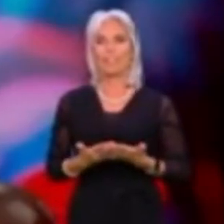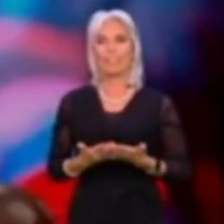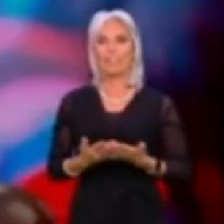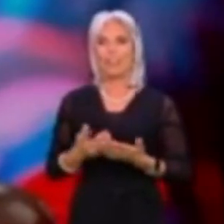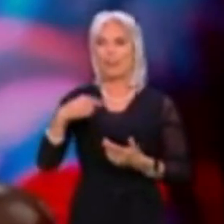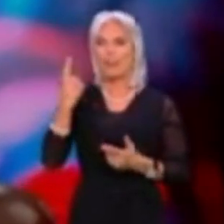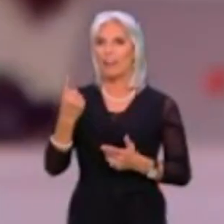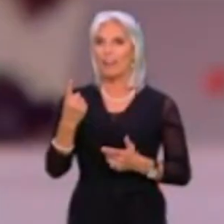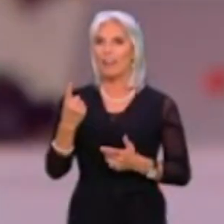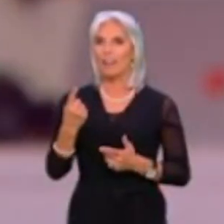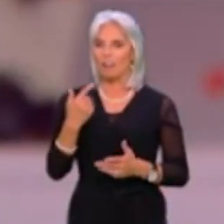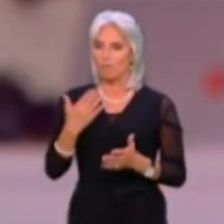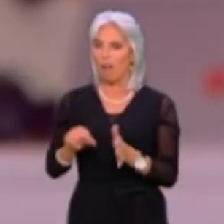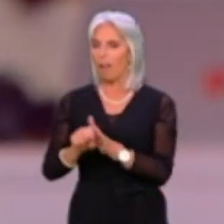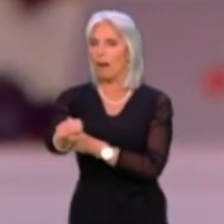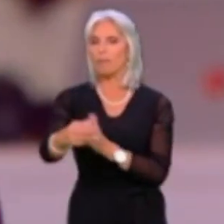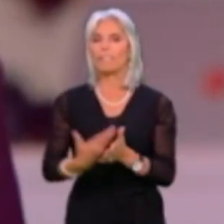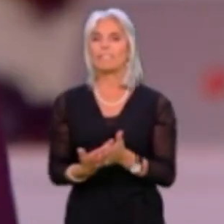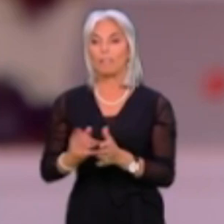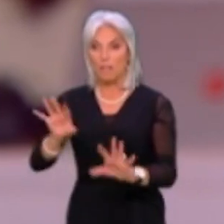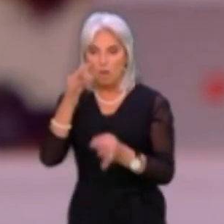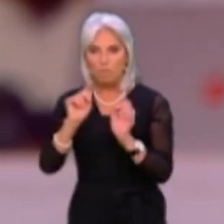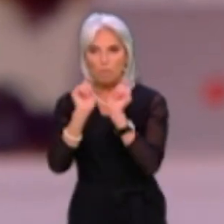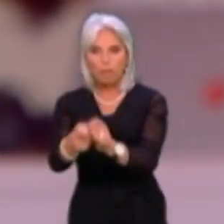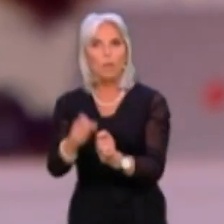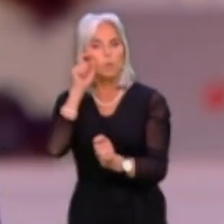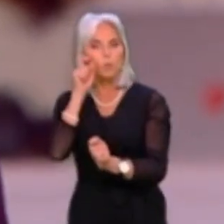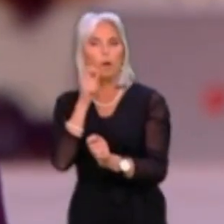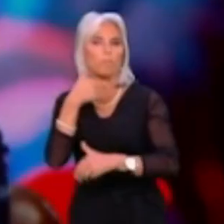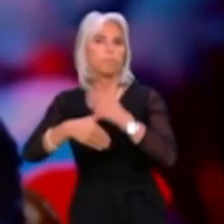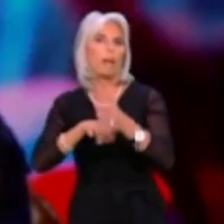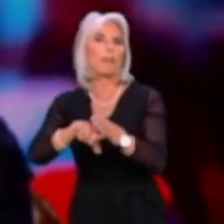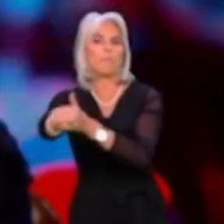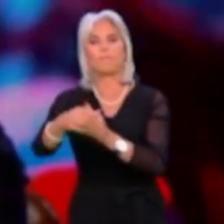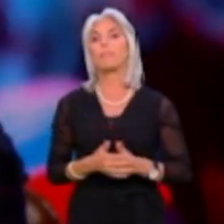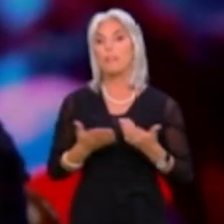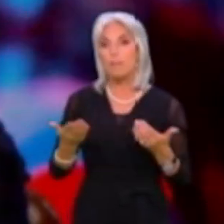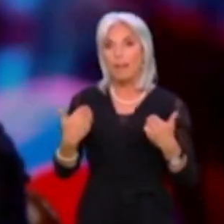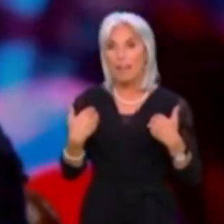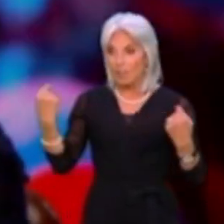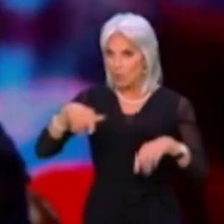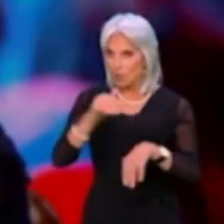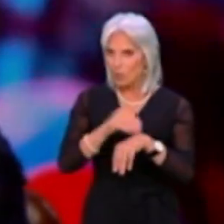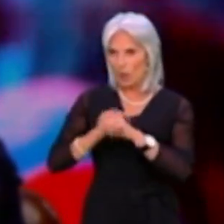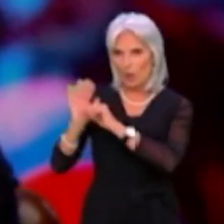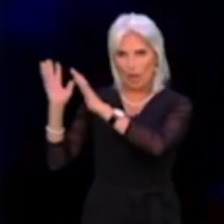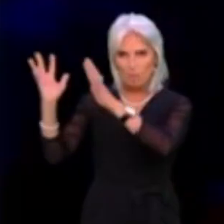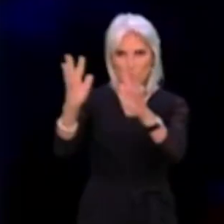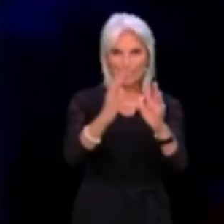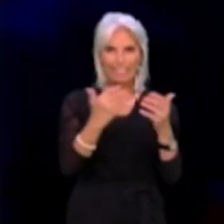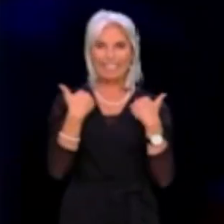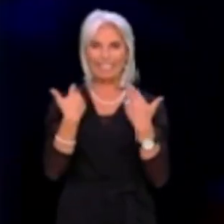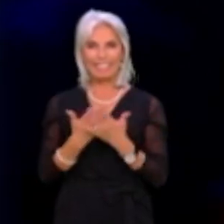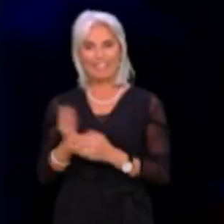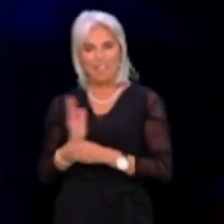oui. Et on a rattrapé le temps perdu. Une fois qu'on l'a découvert, on a rattrapé le temps perdu. Et voilà. Alors, si on est là ce soir, vous pouvez les applaudir parce que